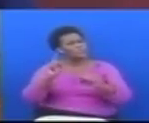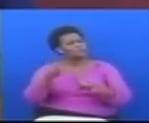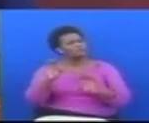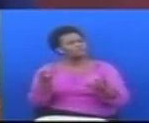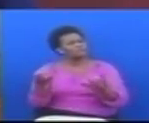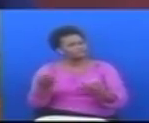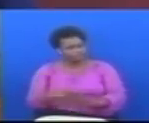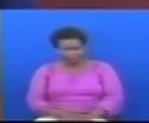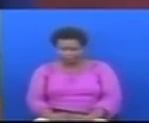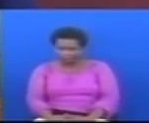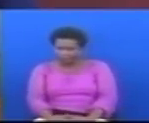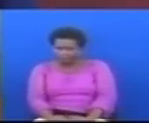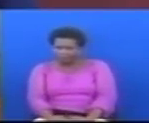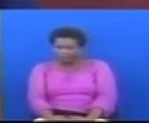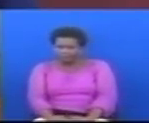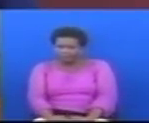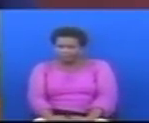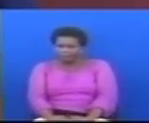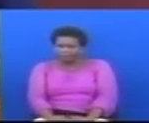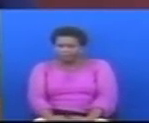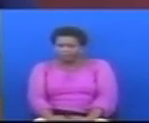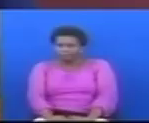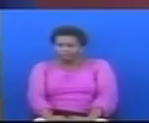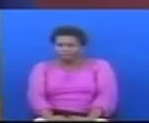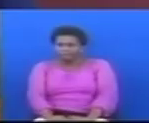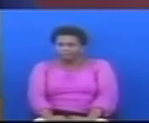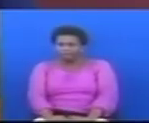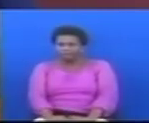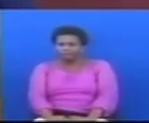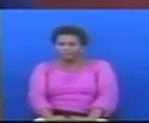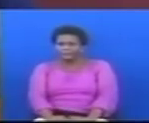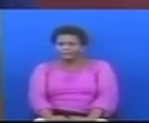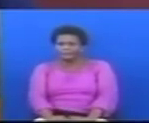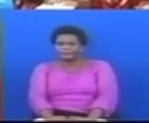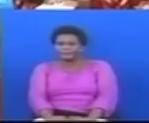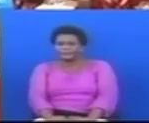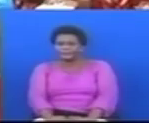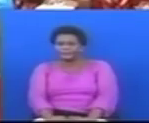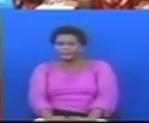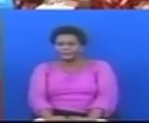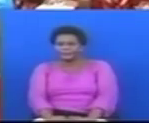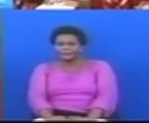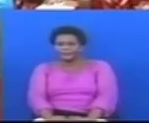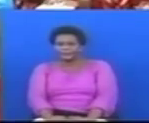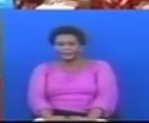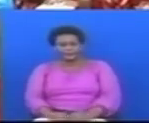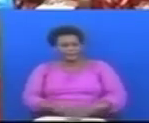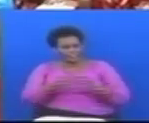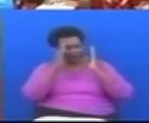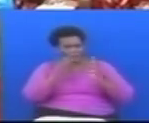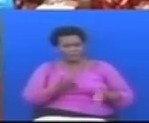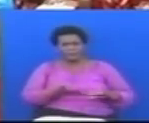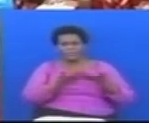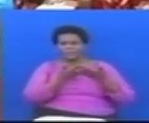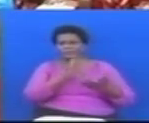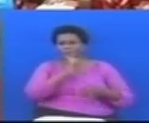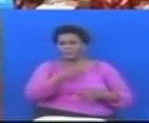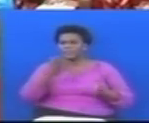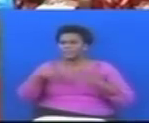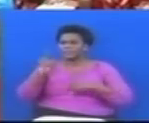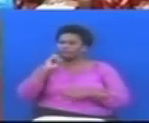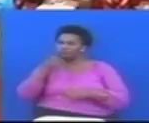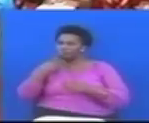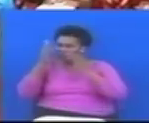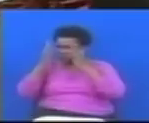Mheshimiwa Waziri wa Nishati. Mheshimiwa Spika, napenda nijibu swali moja la nyongeza la Mheshimiwa Banausi kama